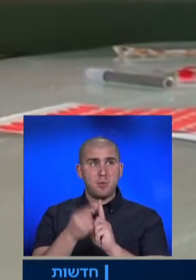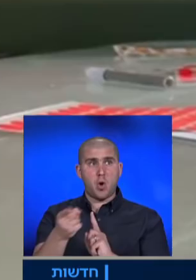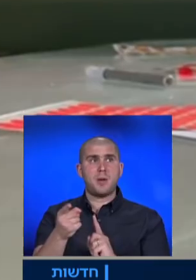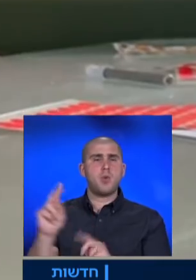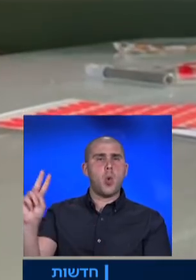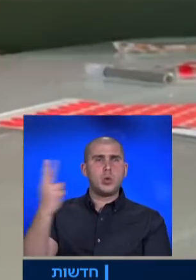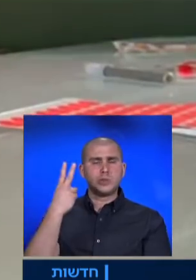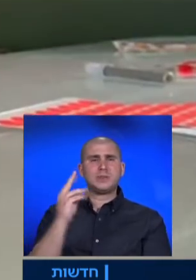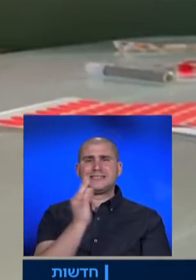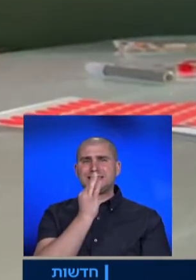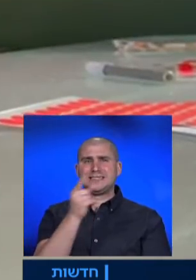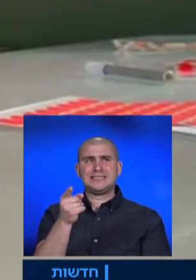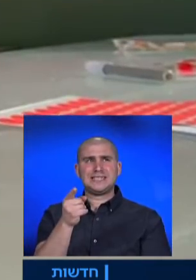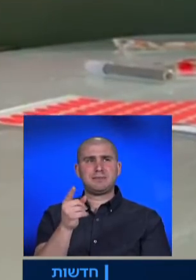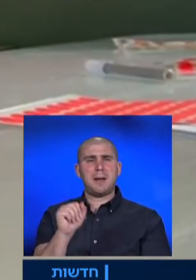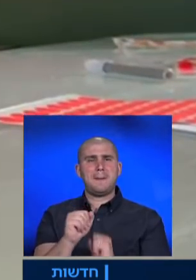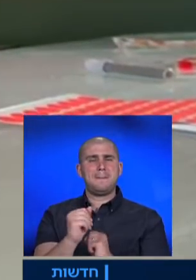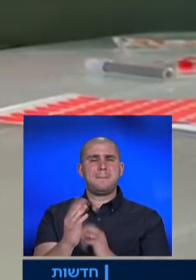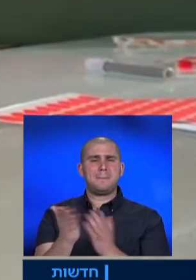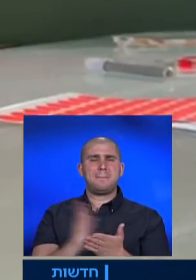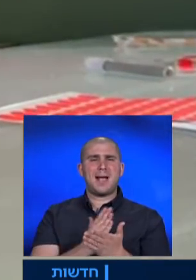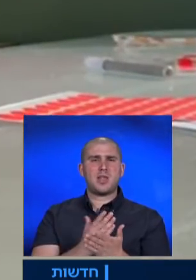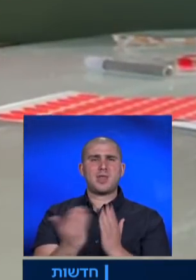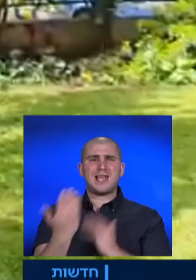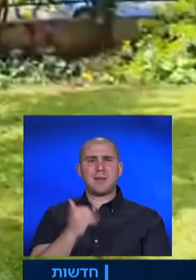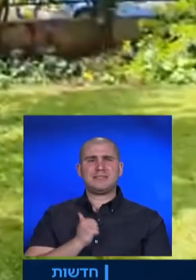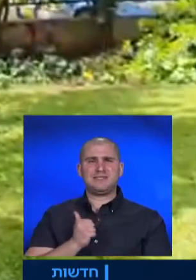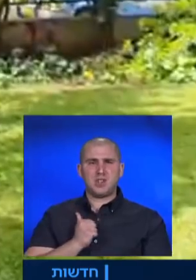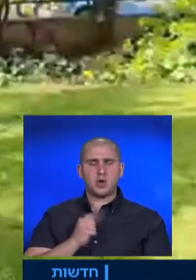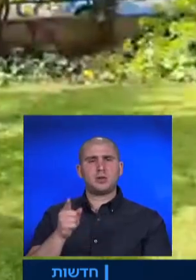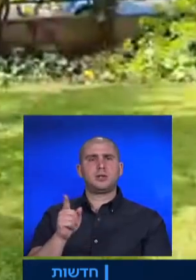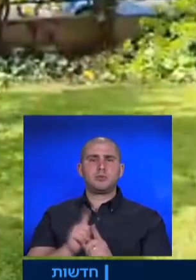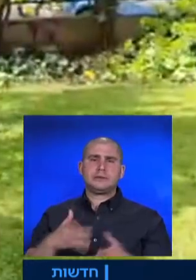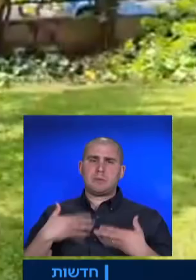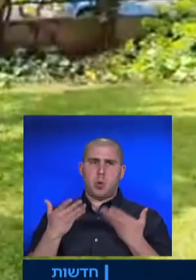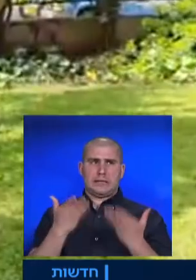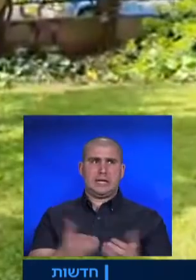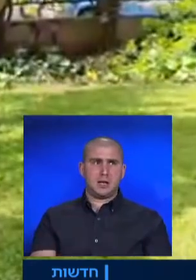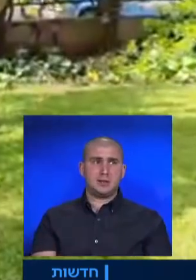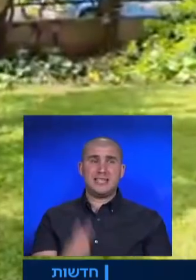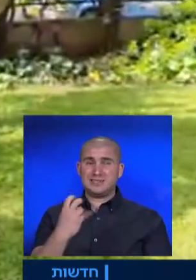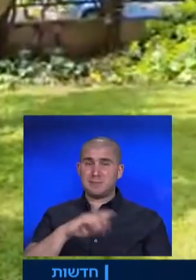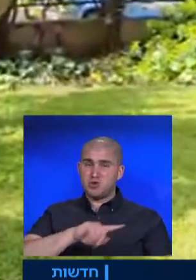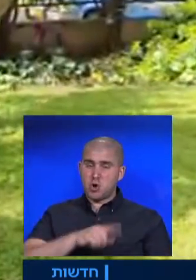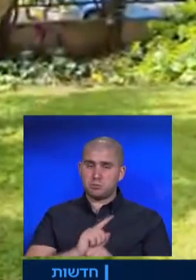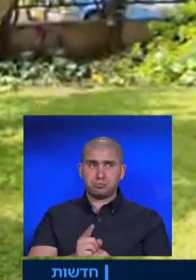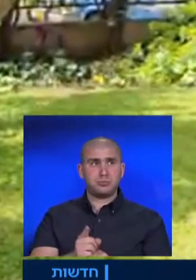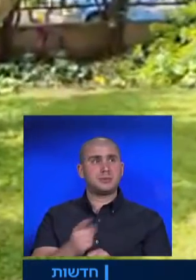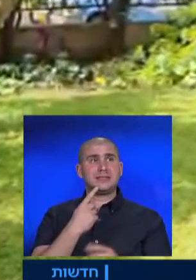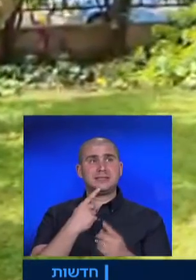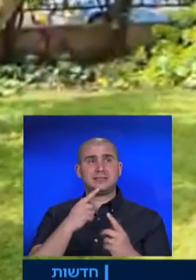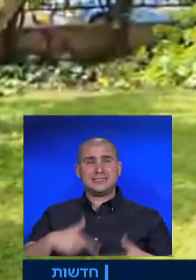צעירים מהמכינות הקדם צבאיות תבור וגליל עליון ששמחו לסייע. תוך 24 שעות משיחת זום עם